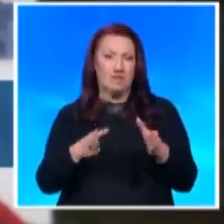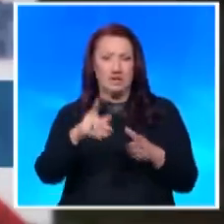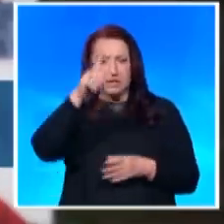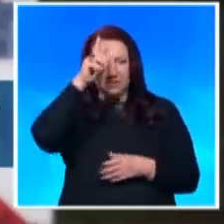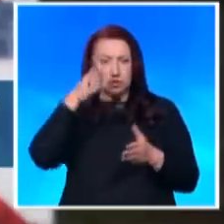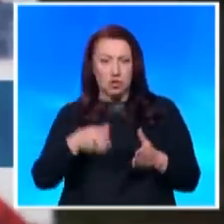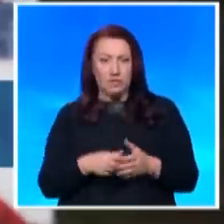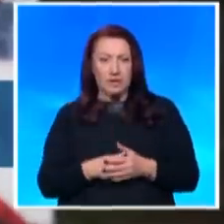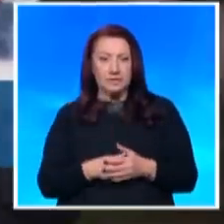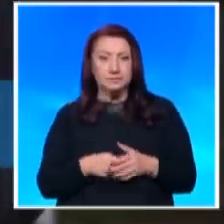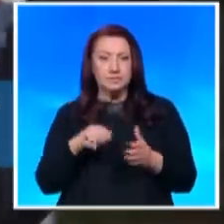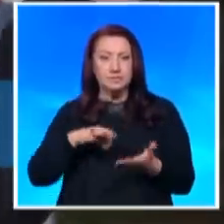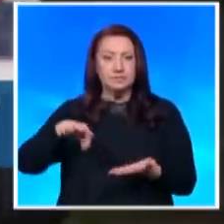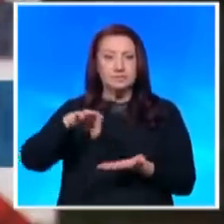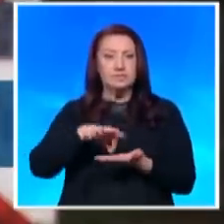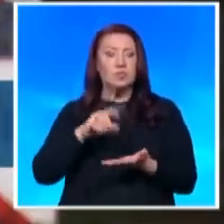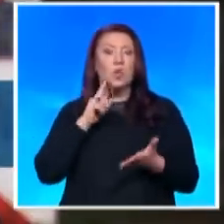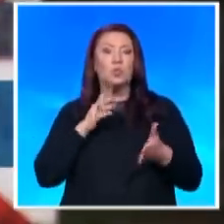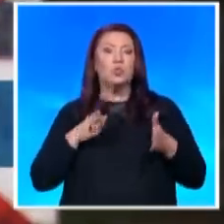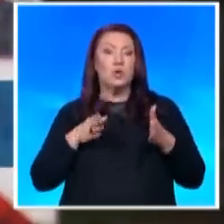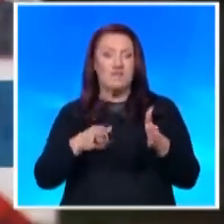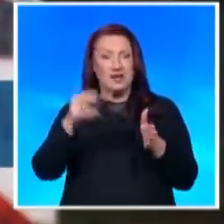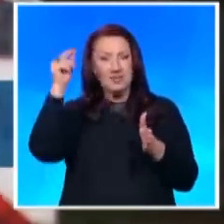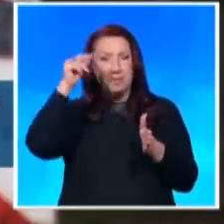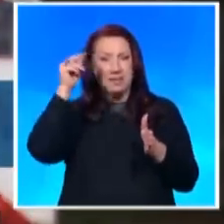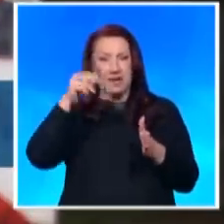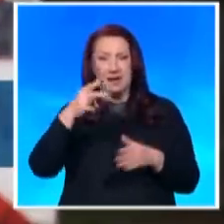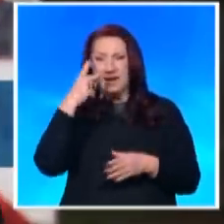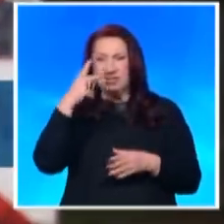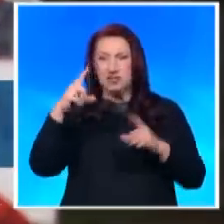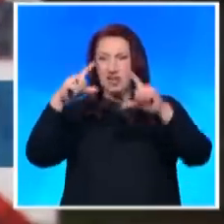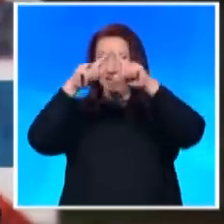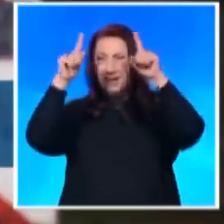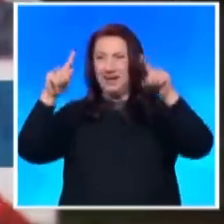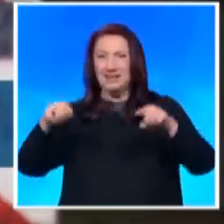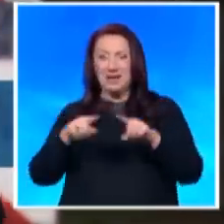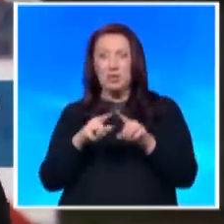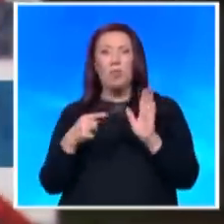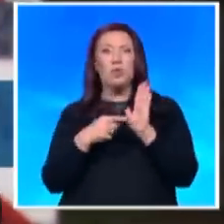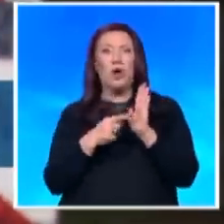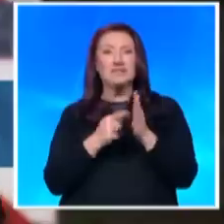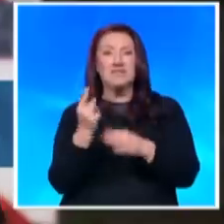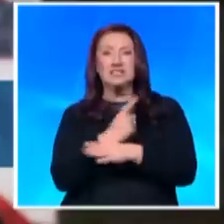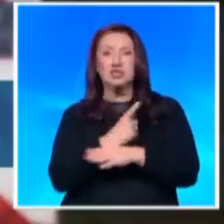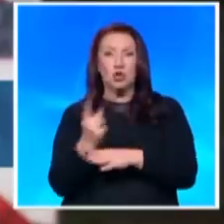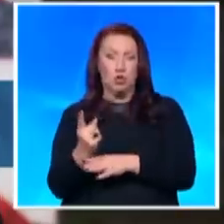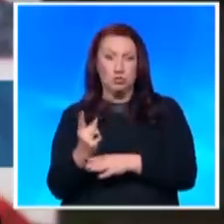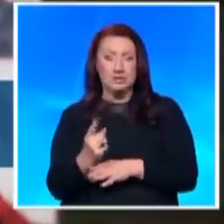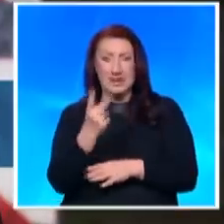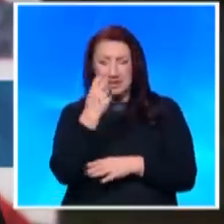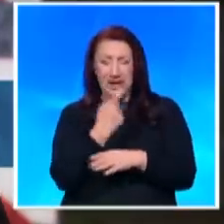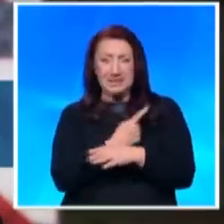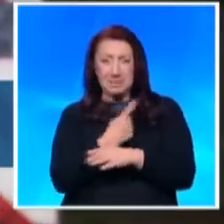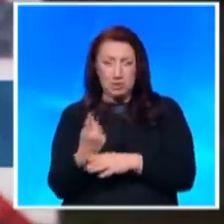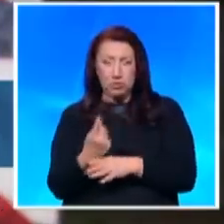Намираме се на булевард България до едно от електронните табла за скорост. За точно 20 минути тук успяха да минат